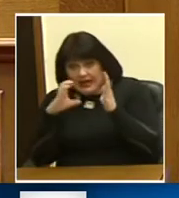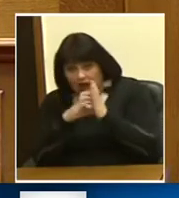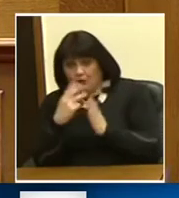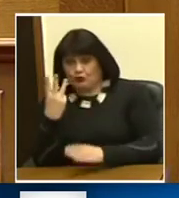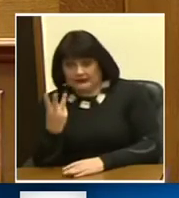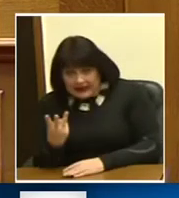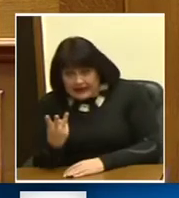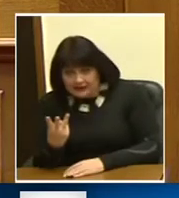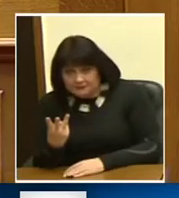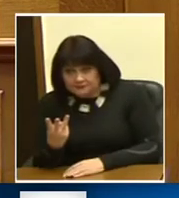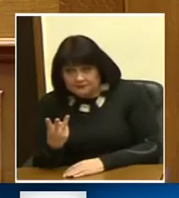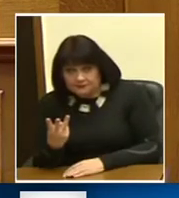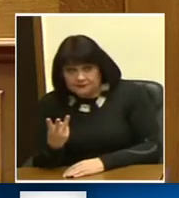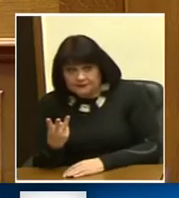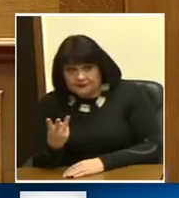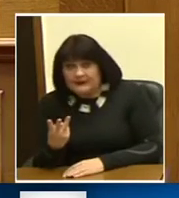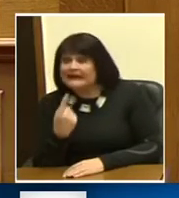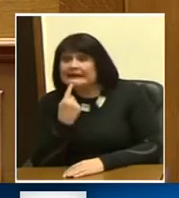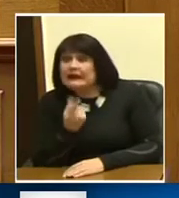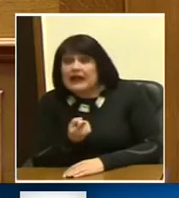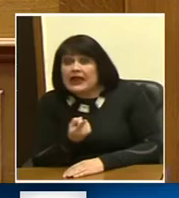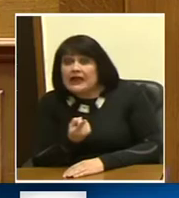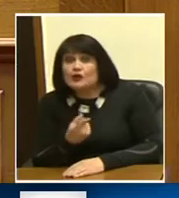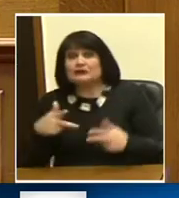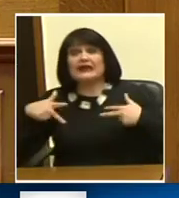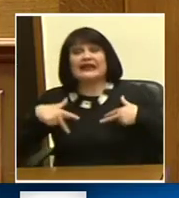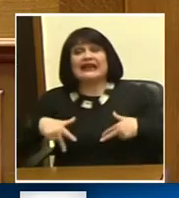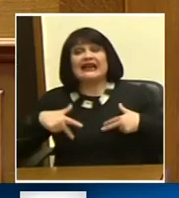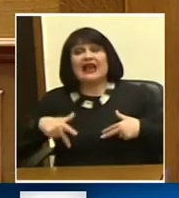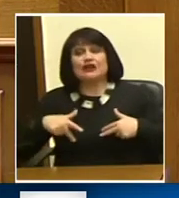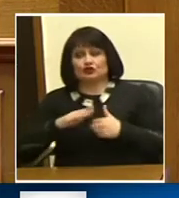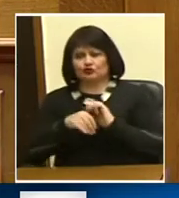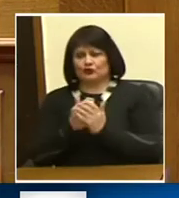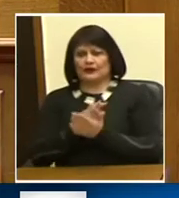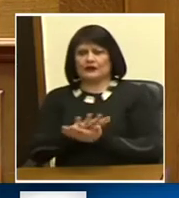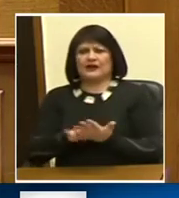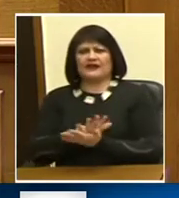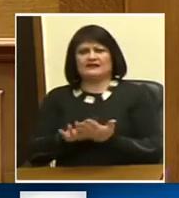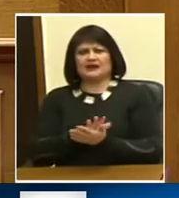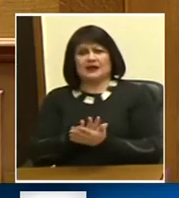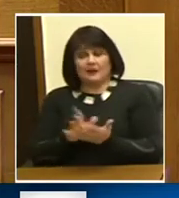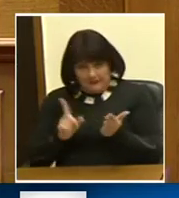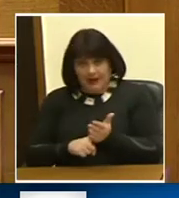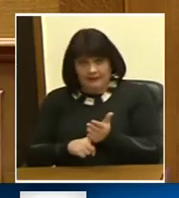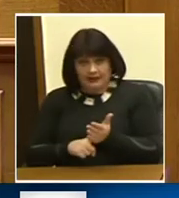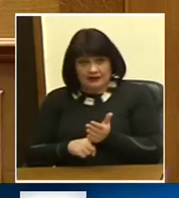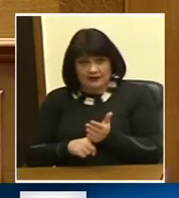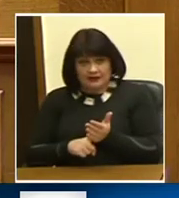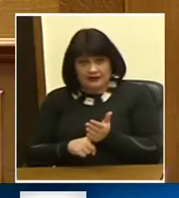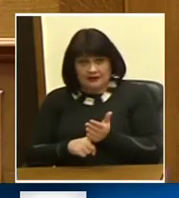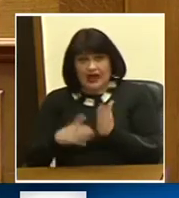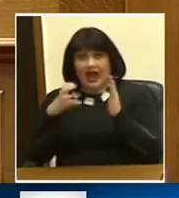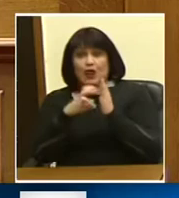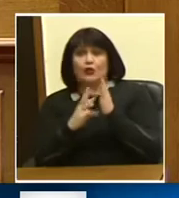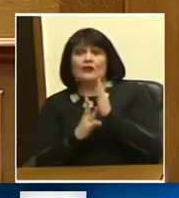3 να υπογραμμίζει ότι το κράτος είναι ουδετερόθρησκο. πρέπει σε συνδυασμό με το άρθρο